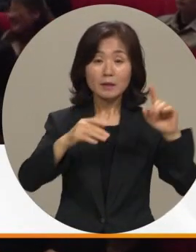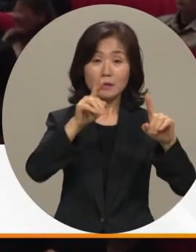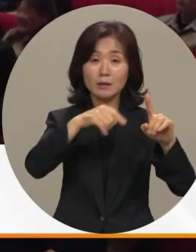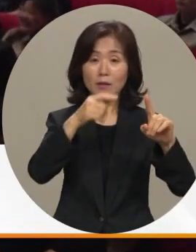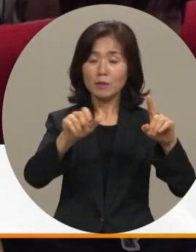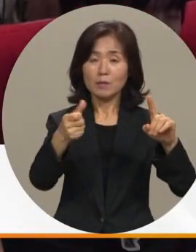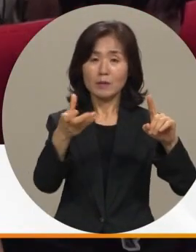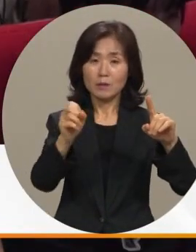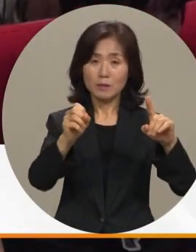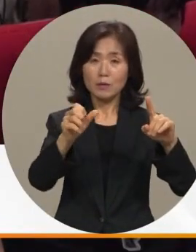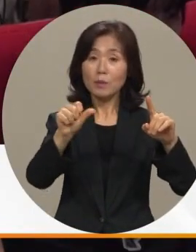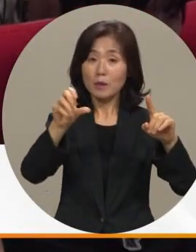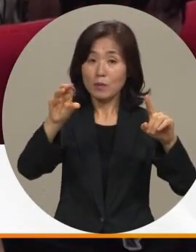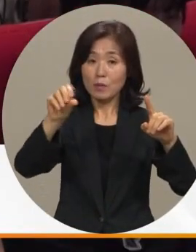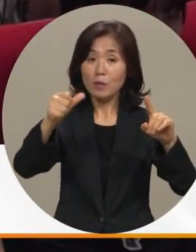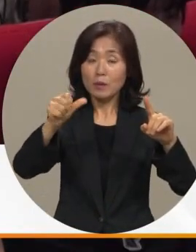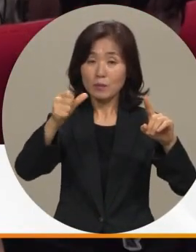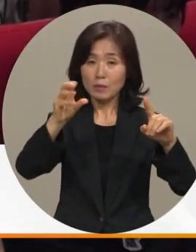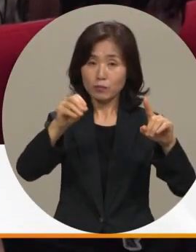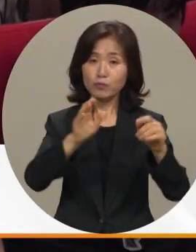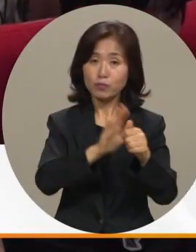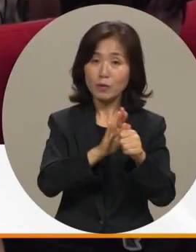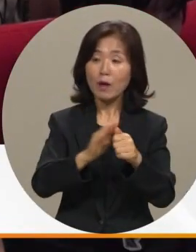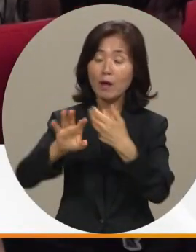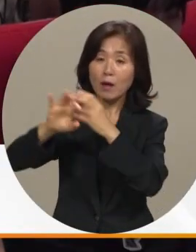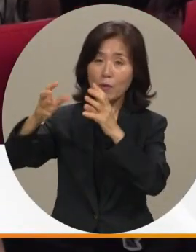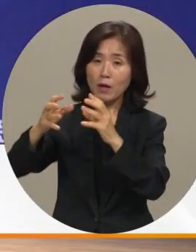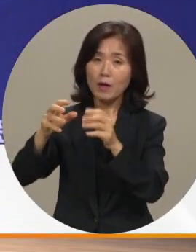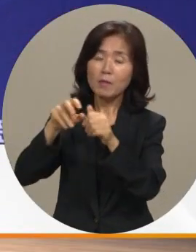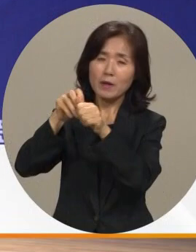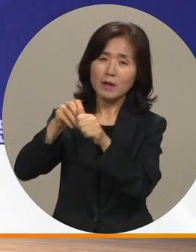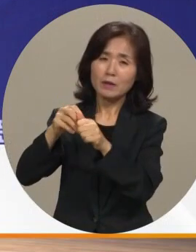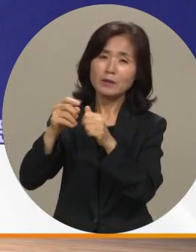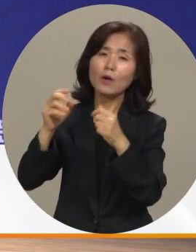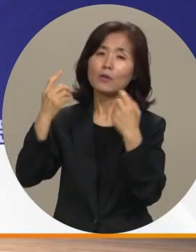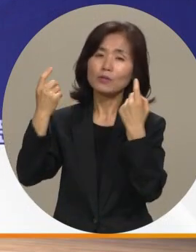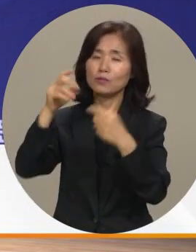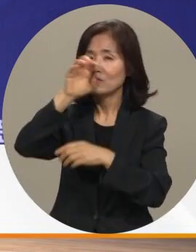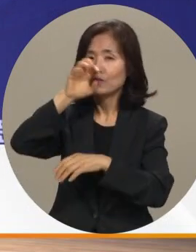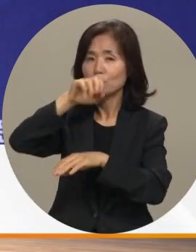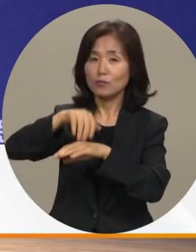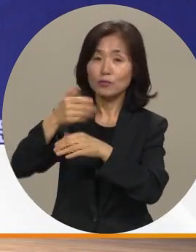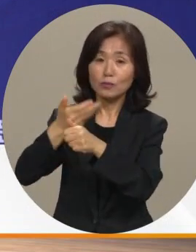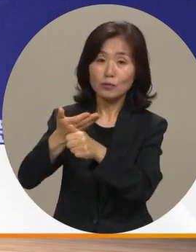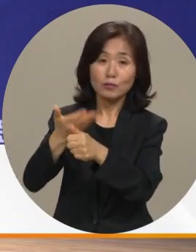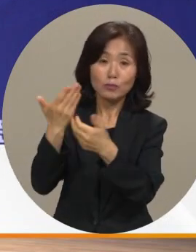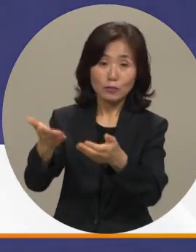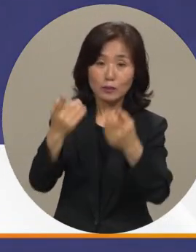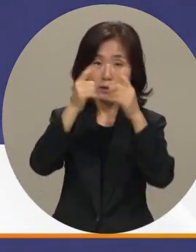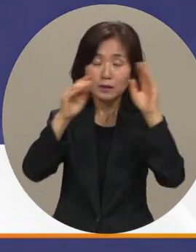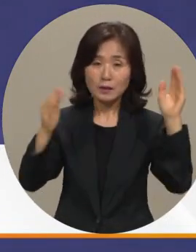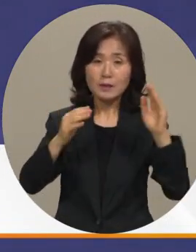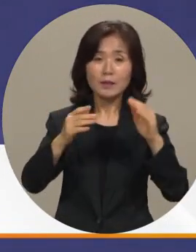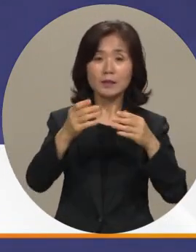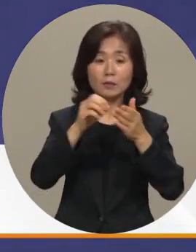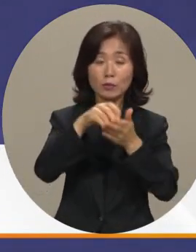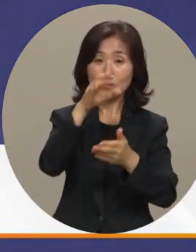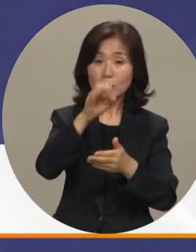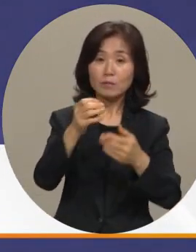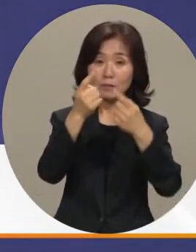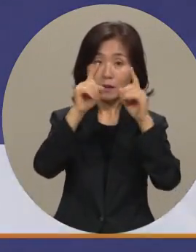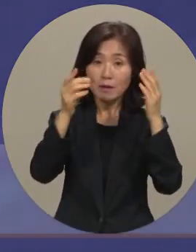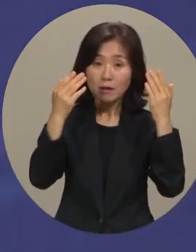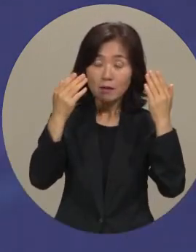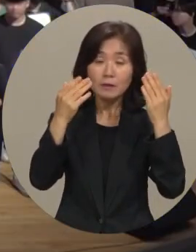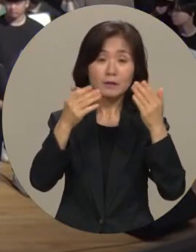원을 지원해 해외 배낭연수 기회 제공하고 대학생에겐 등록금과 주거 비용을 지원합니다 혜택을 받은